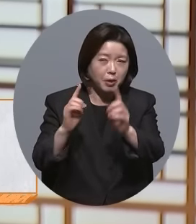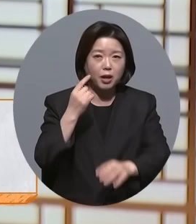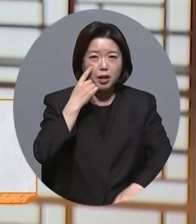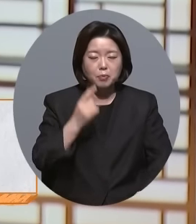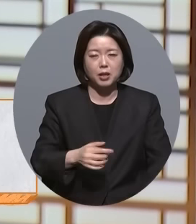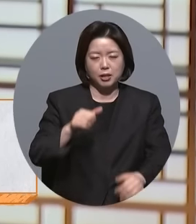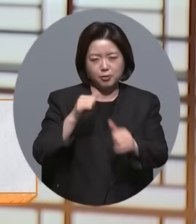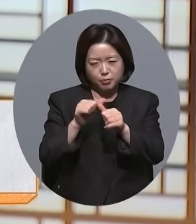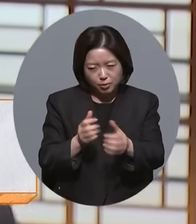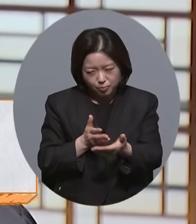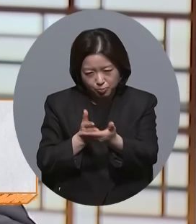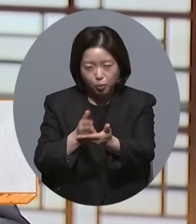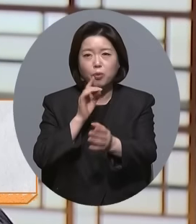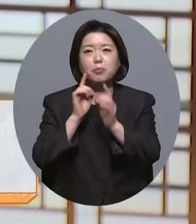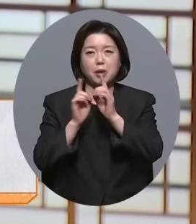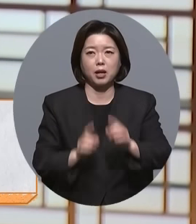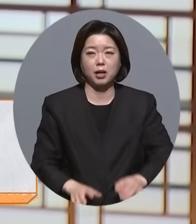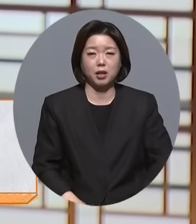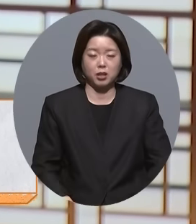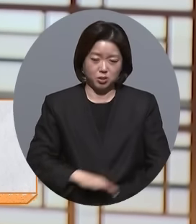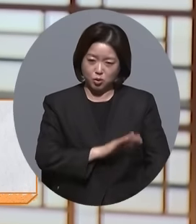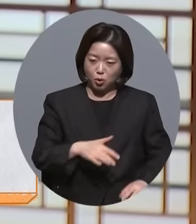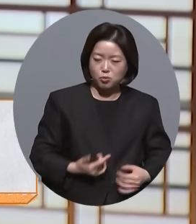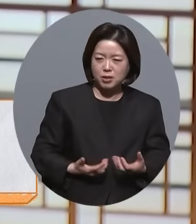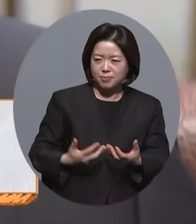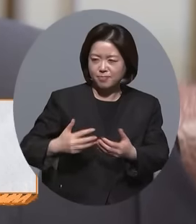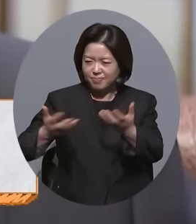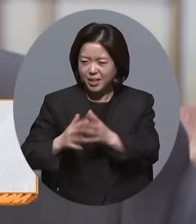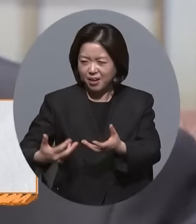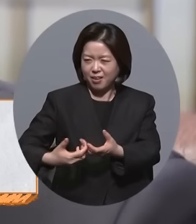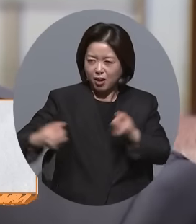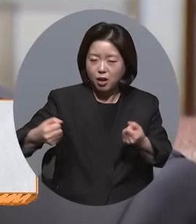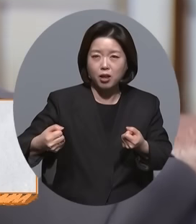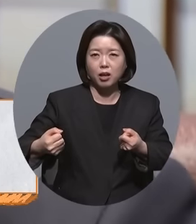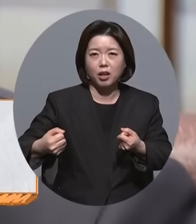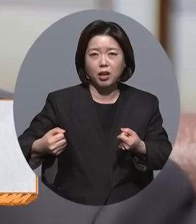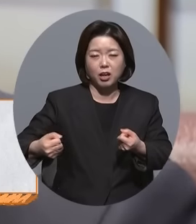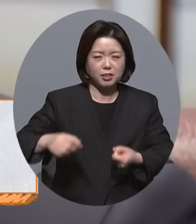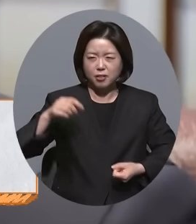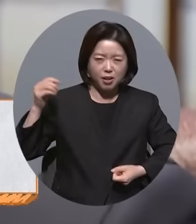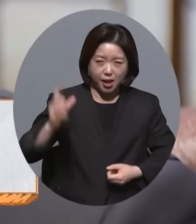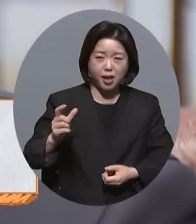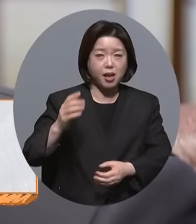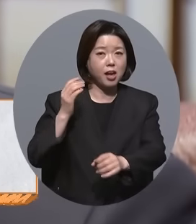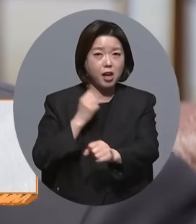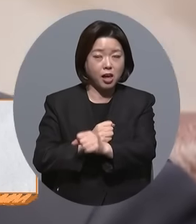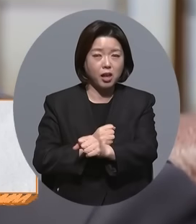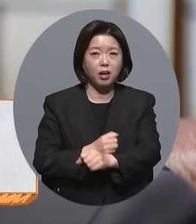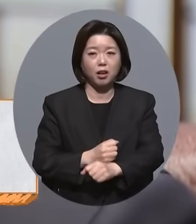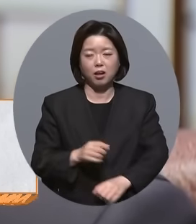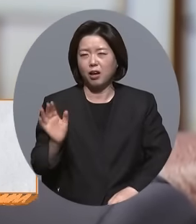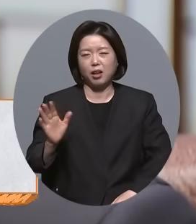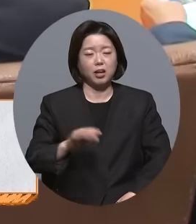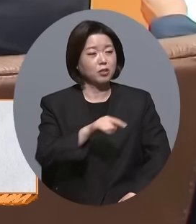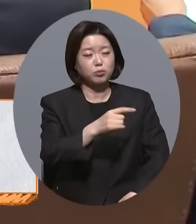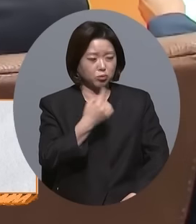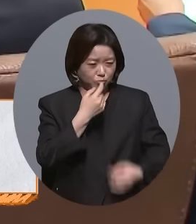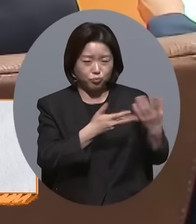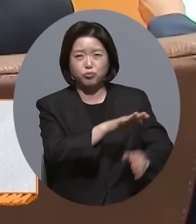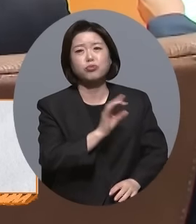말씀이지 이것이 무슨 뭐 당을 쪼개고 뭐 당이 갈라서고 이렇게 가자. 누구 좋으라고 그렇게 하겠습니까? 그런 일은 없을